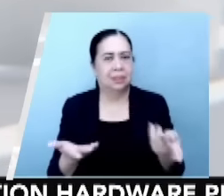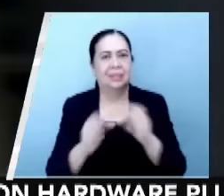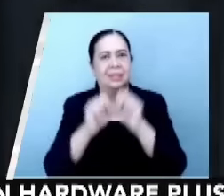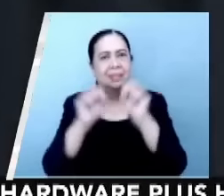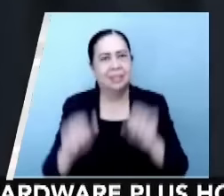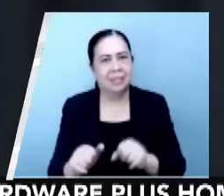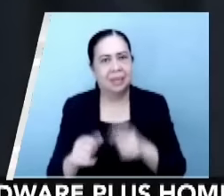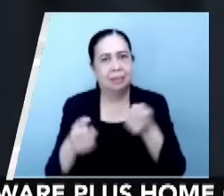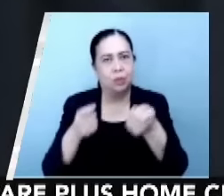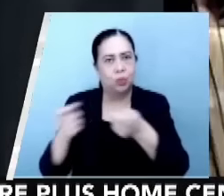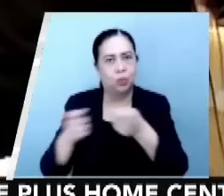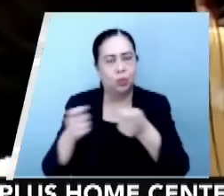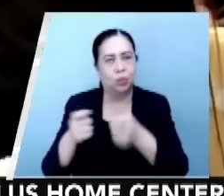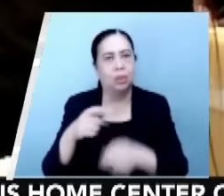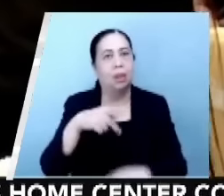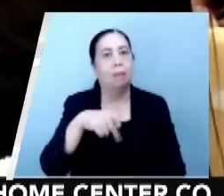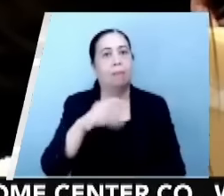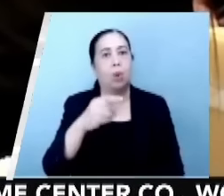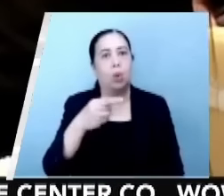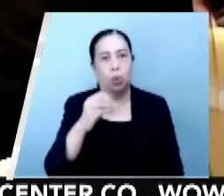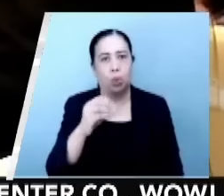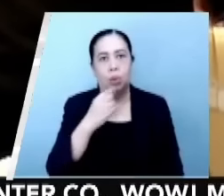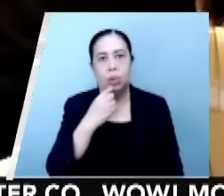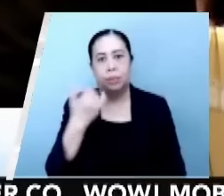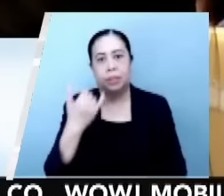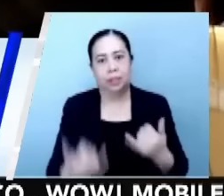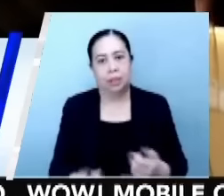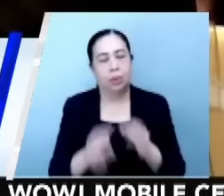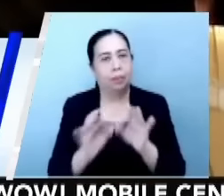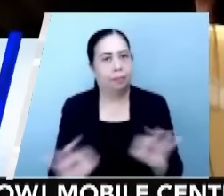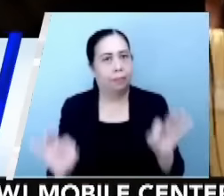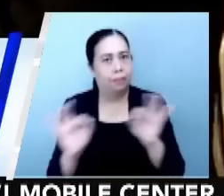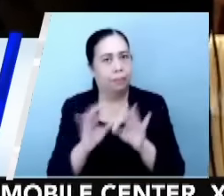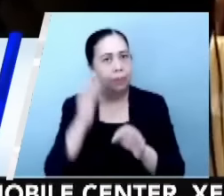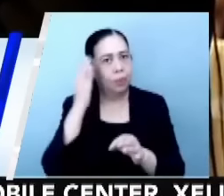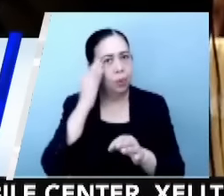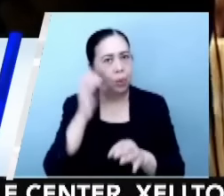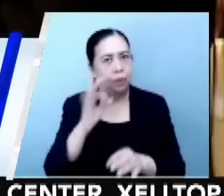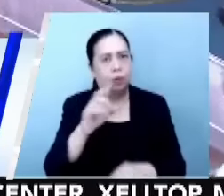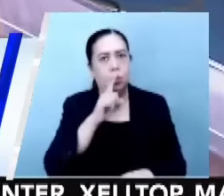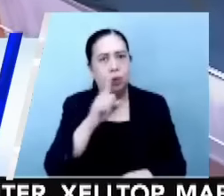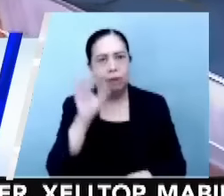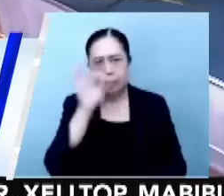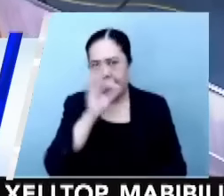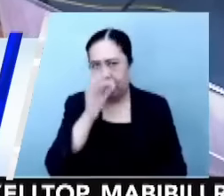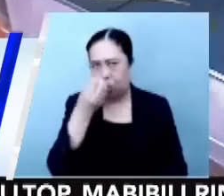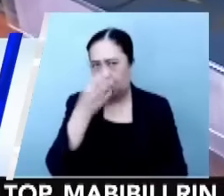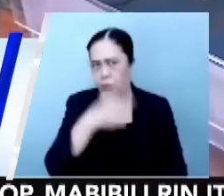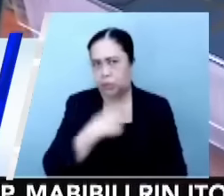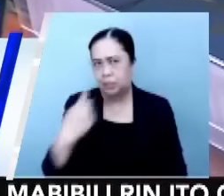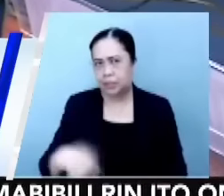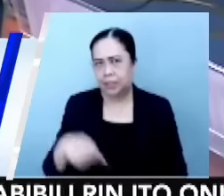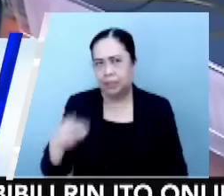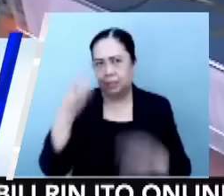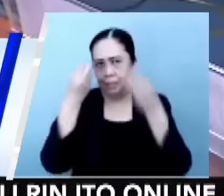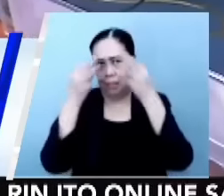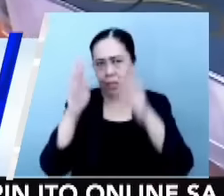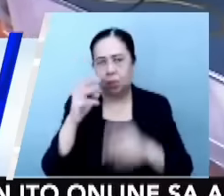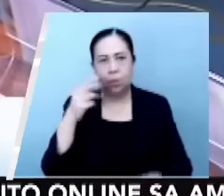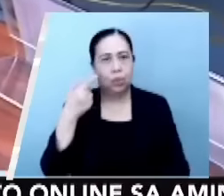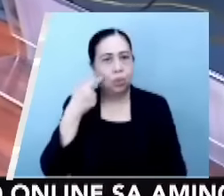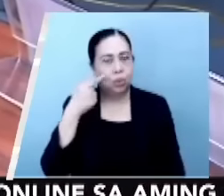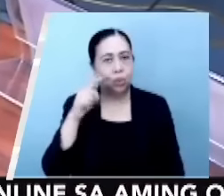pogo. Sabi niya ngayon, mahalaga pa rin malaman kung Pilipino o Chinese talaga si Go. Importante yung itanong dahil si